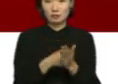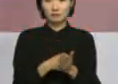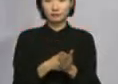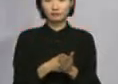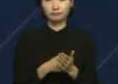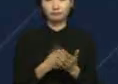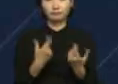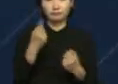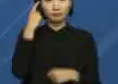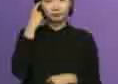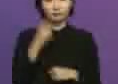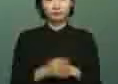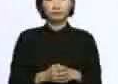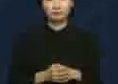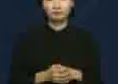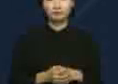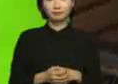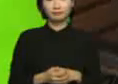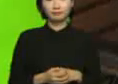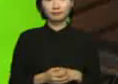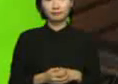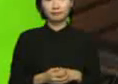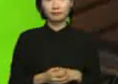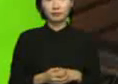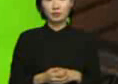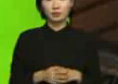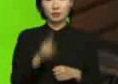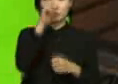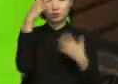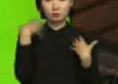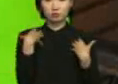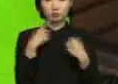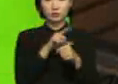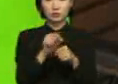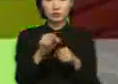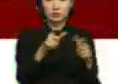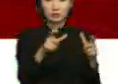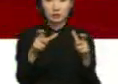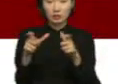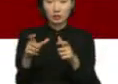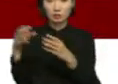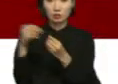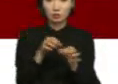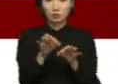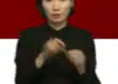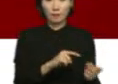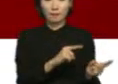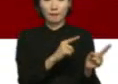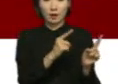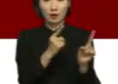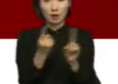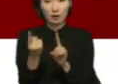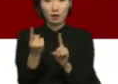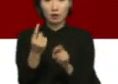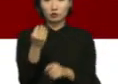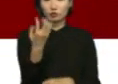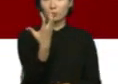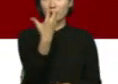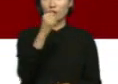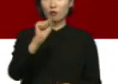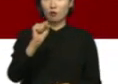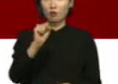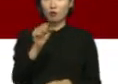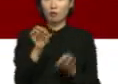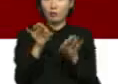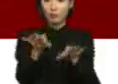뿐이죠 음 정부와 지자체가 전통시장을 살리겠다 며 많게는 수백억 원의 예산을